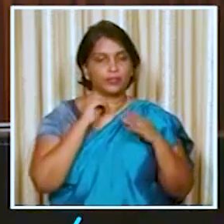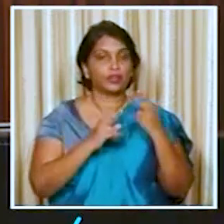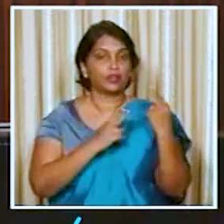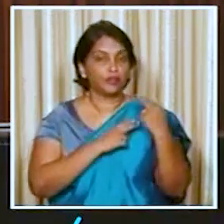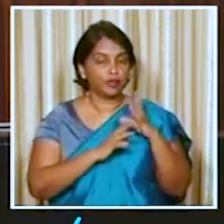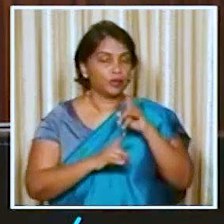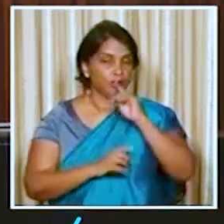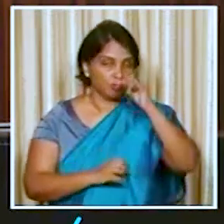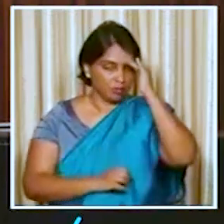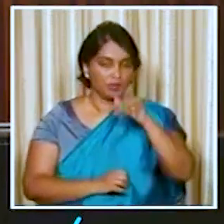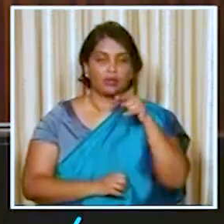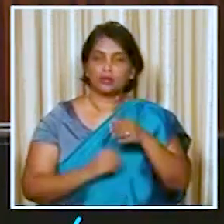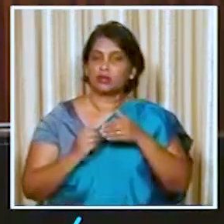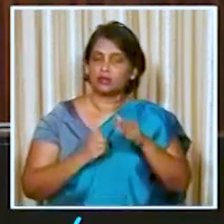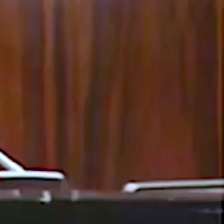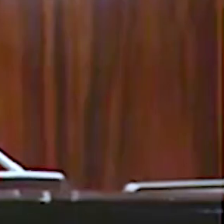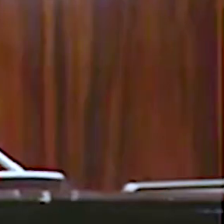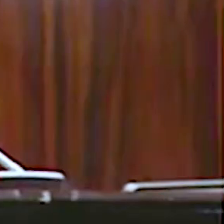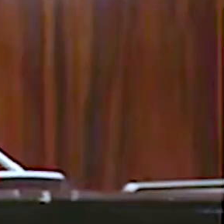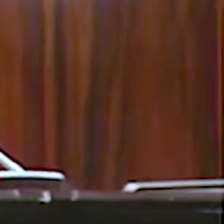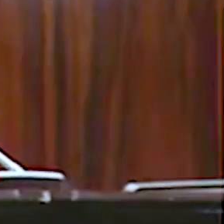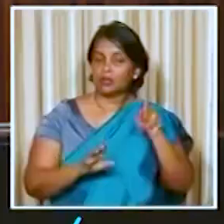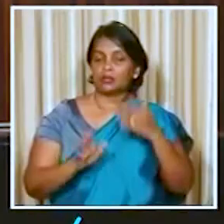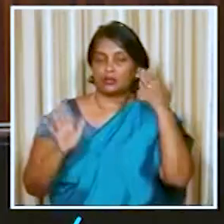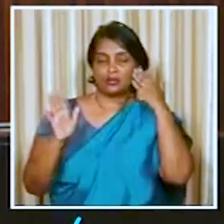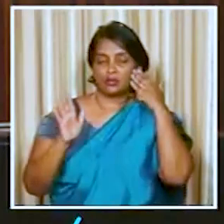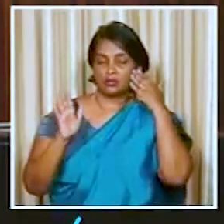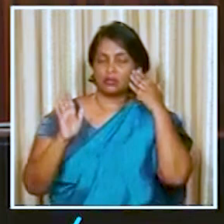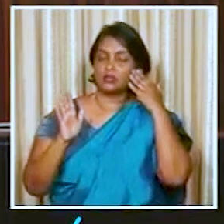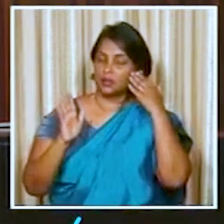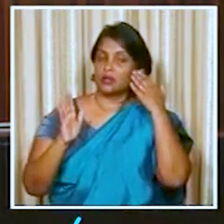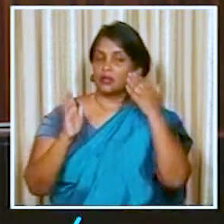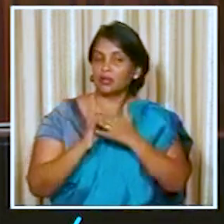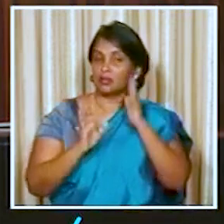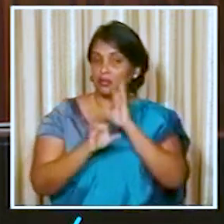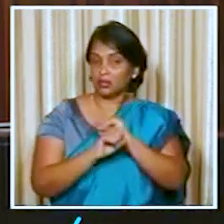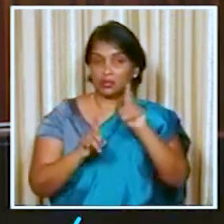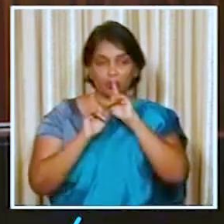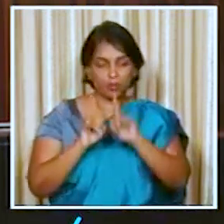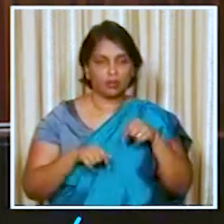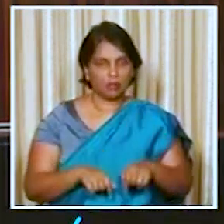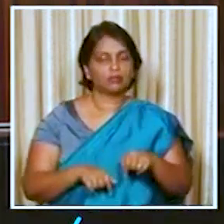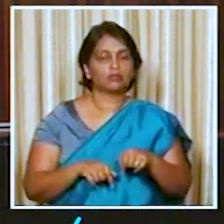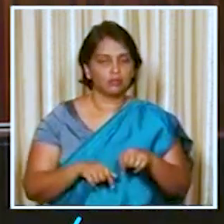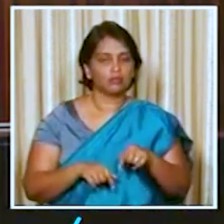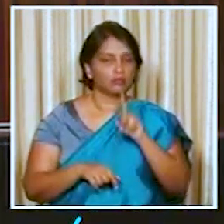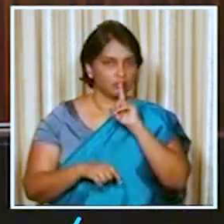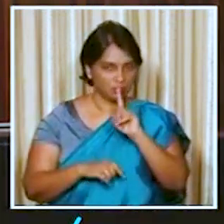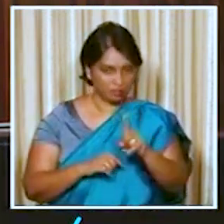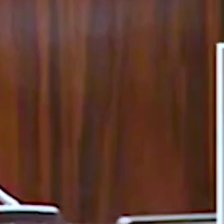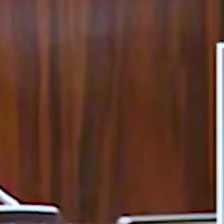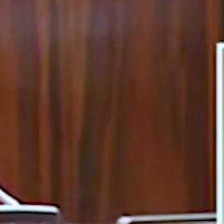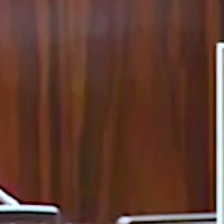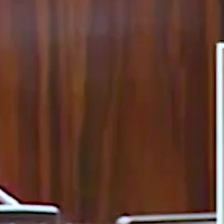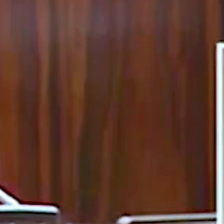වගකීතු කතානායක රුලිස මෙතුක්කල් නිහඬව සිට රටේ මහජනතාවේ වෙත අනාවරණය නොකළ සිද්ධියක් මම අද ඔබට ප්‍රකාශ කරනු